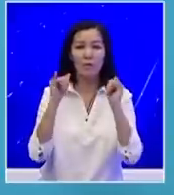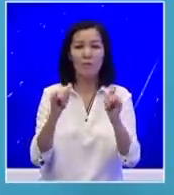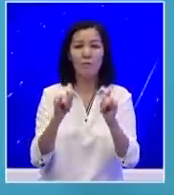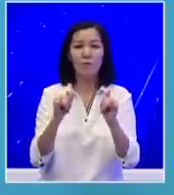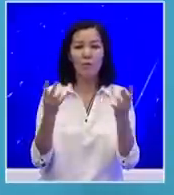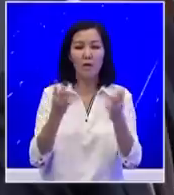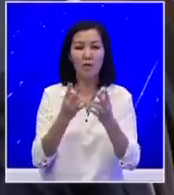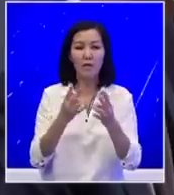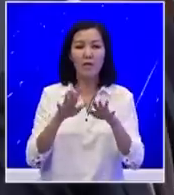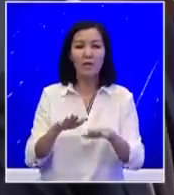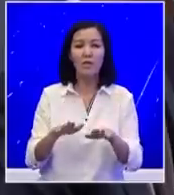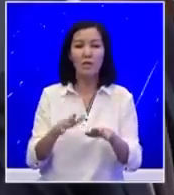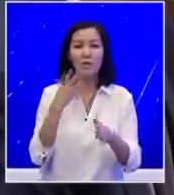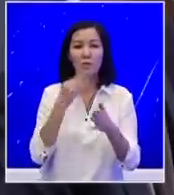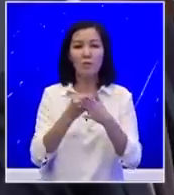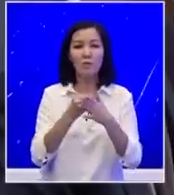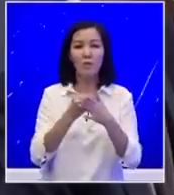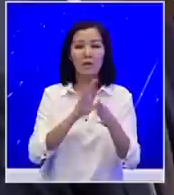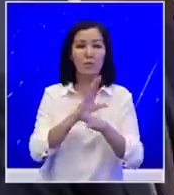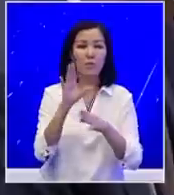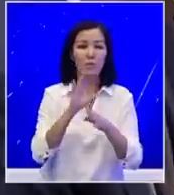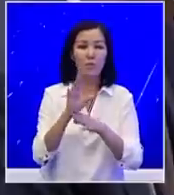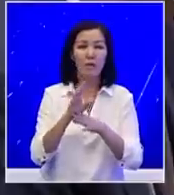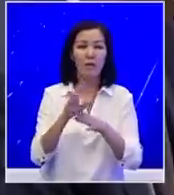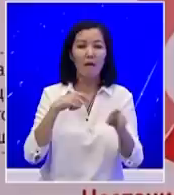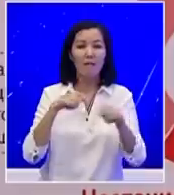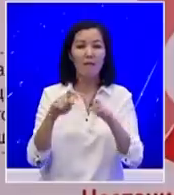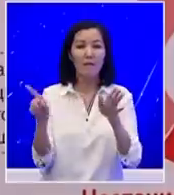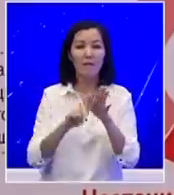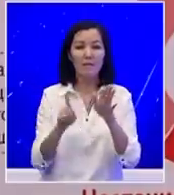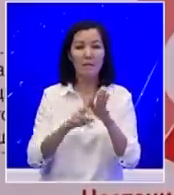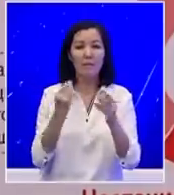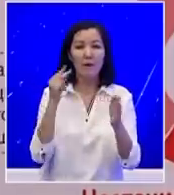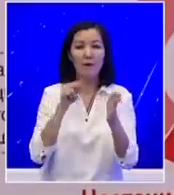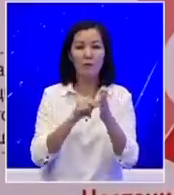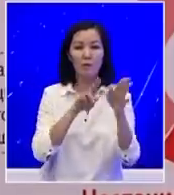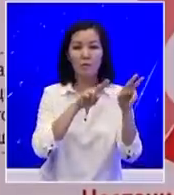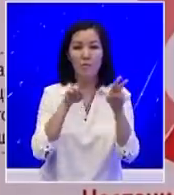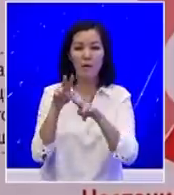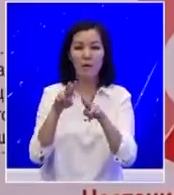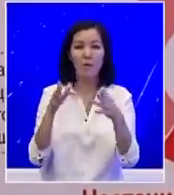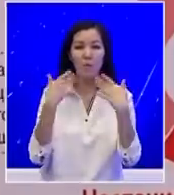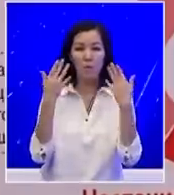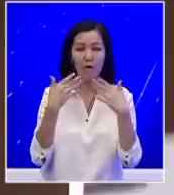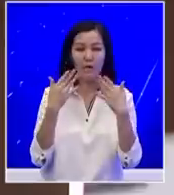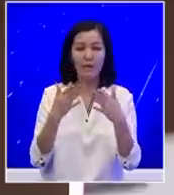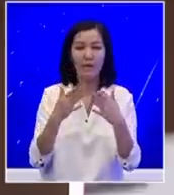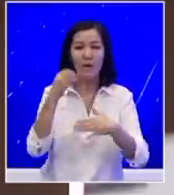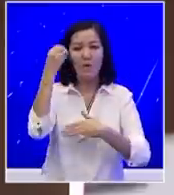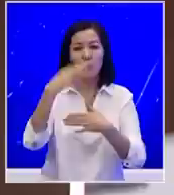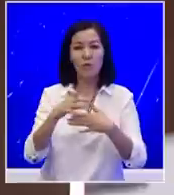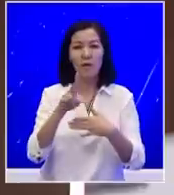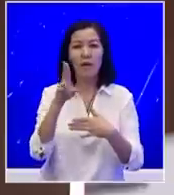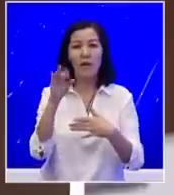көп. Жергілікті негізгі өнім өндіру өркендейді, тауар тасымалы жеңілдеп, баға тұрақтылығын бақылауда ұстау оңайлайды. Бастысы орталықтандырылған